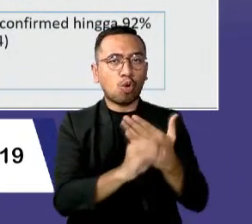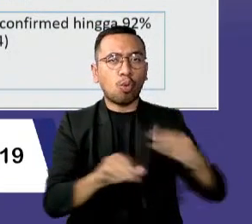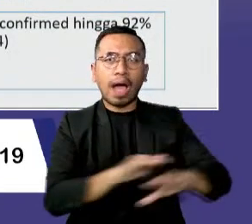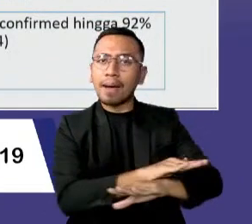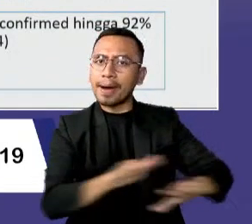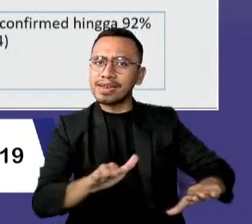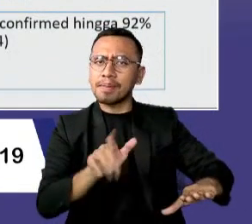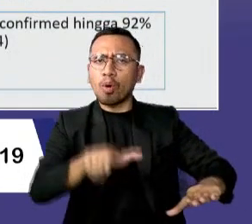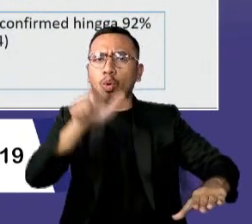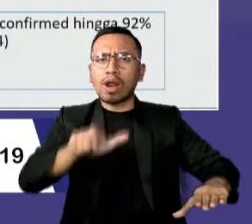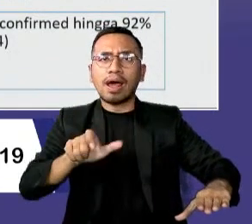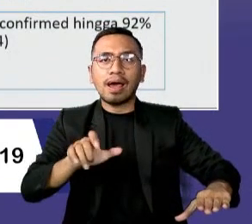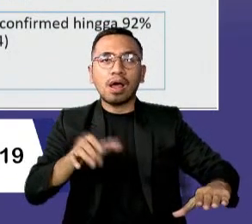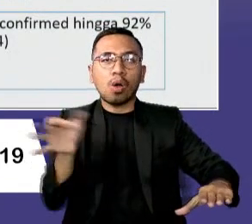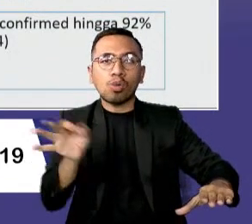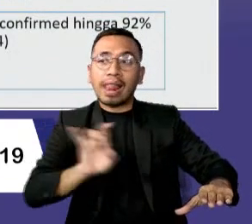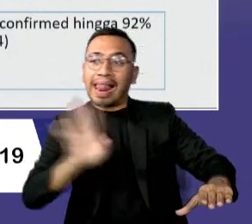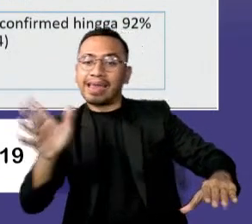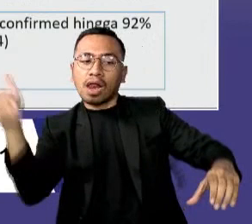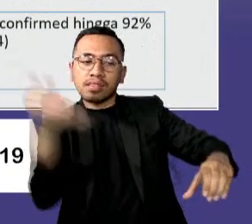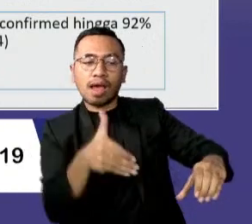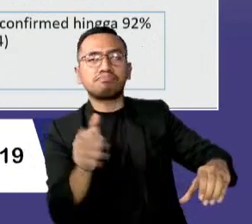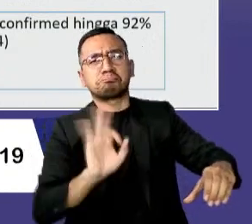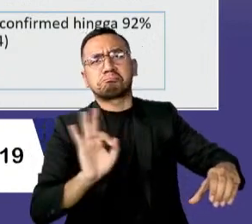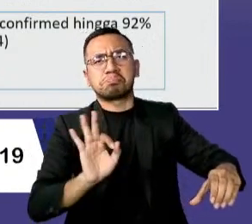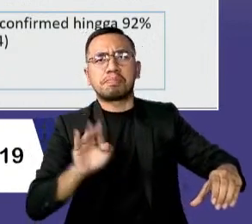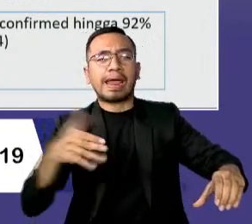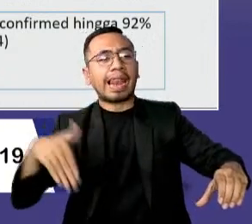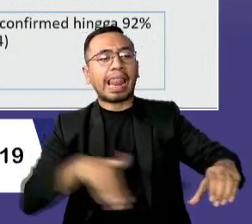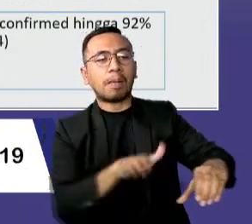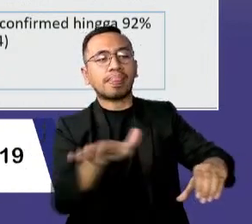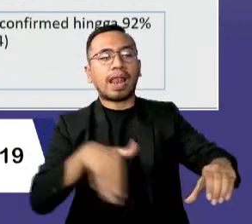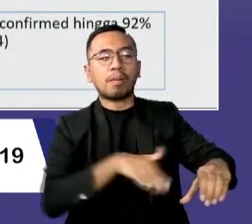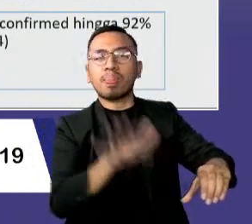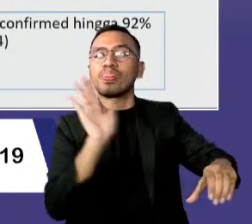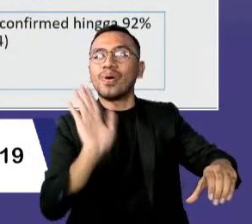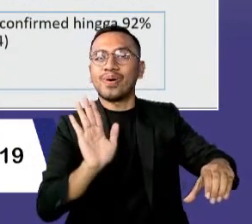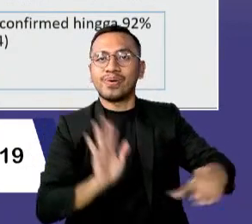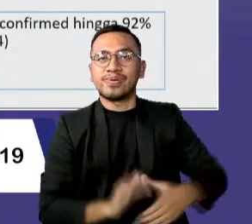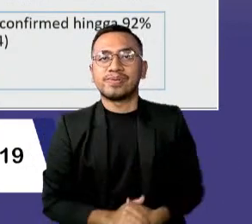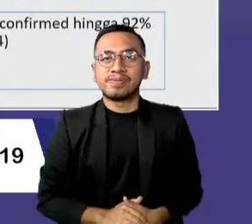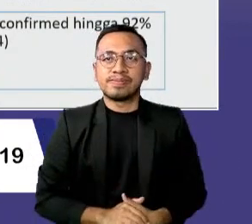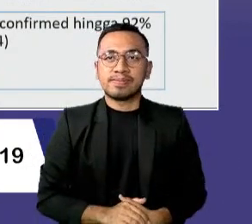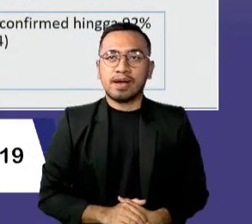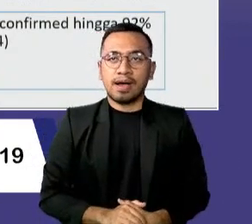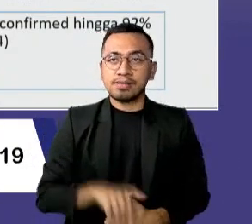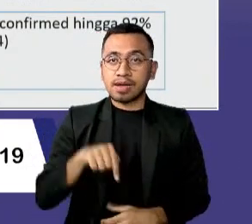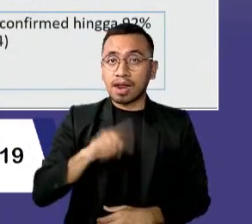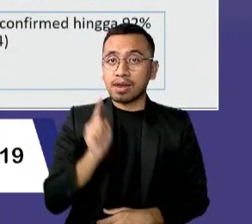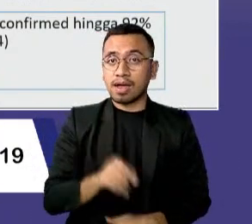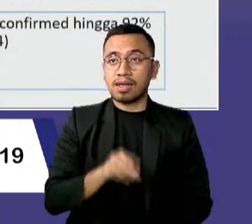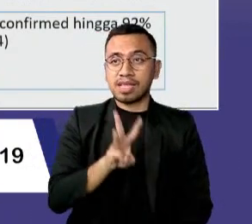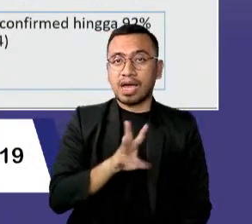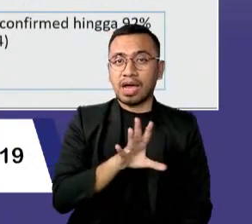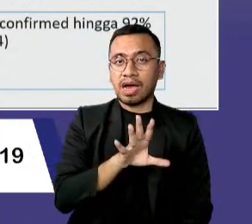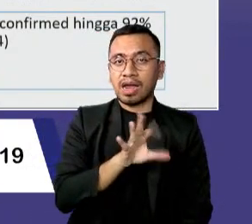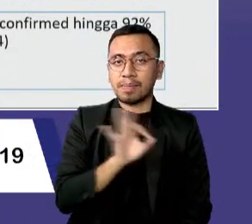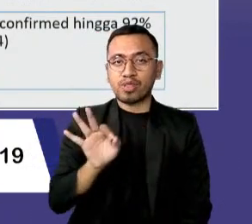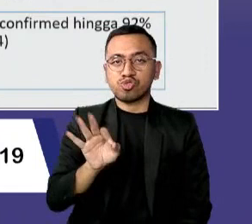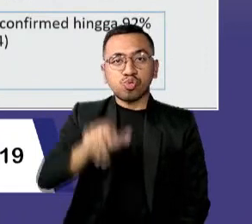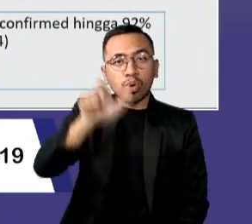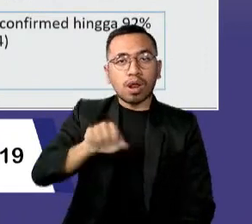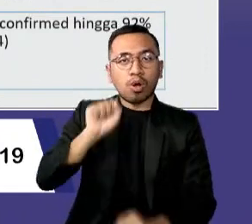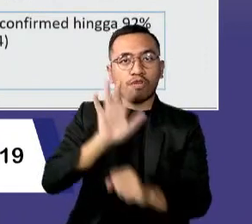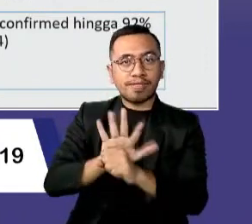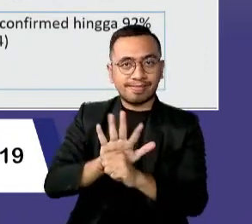Kabupaten Temanggung juga relatif besar sampai hari ini paling tidak sudah terkonfirmasi 3500 lebih